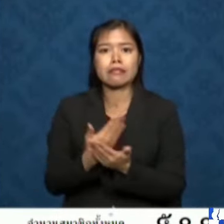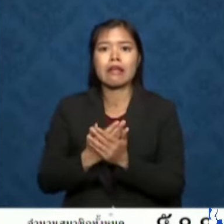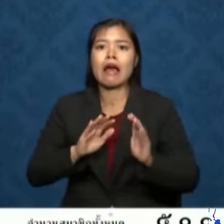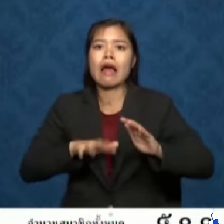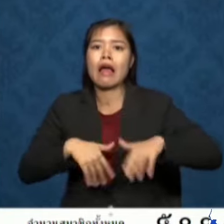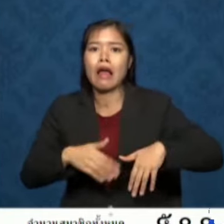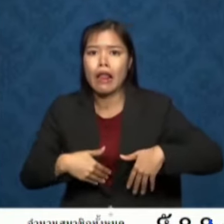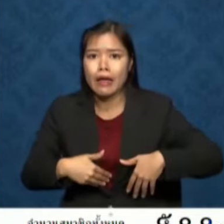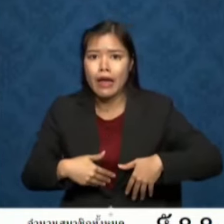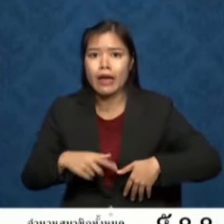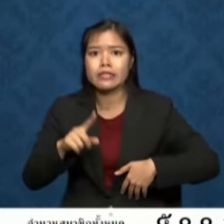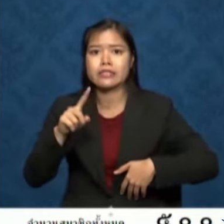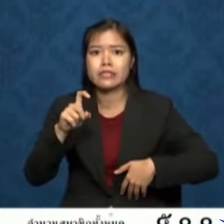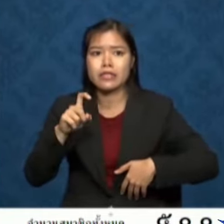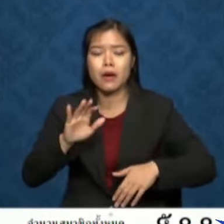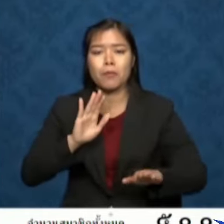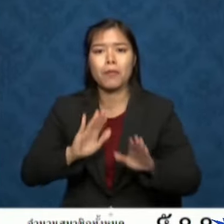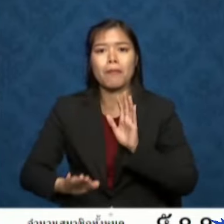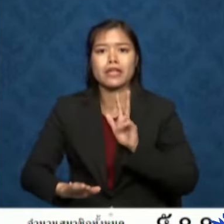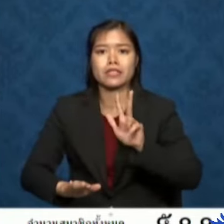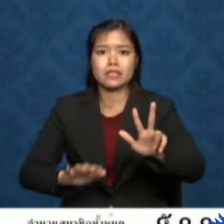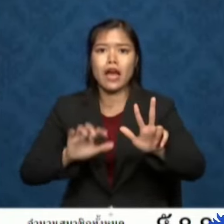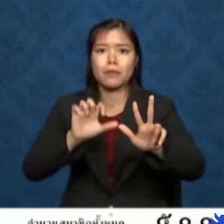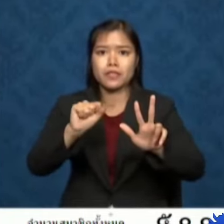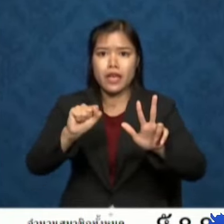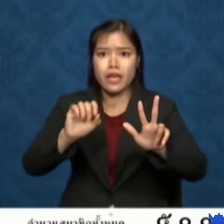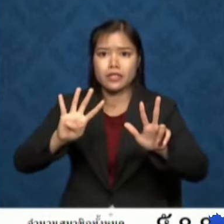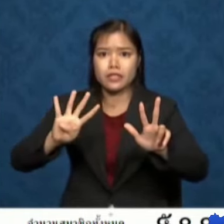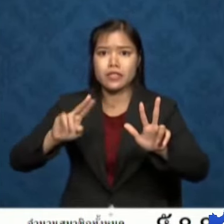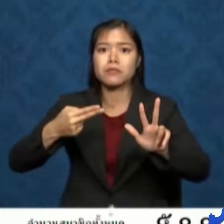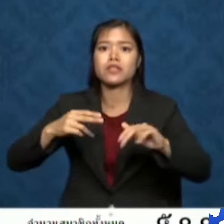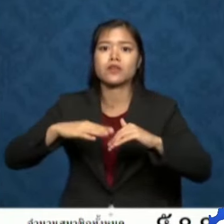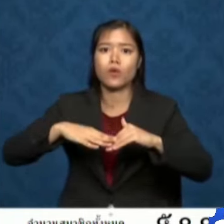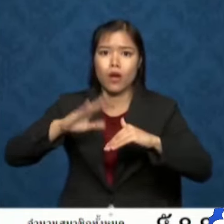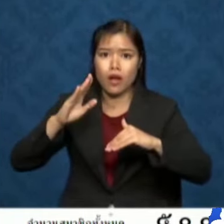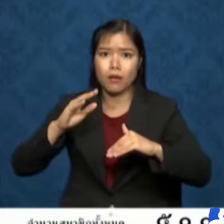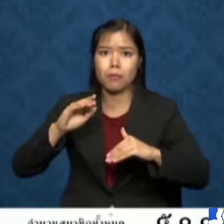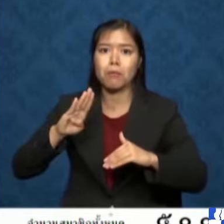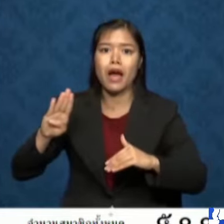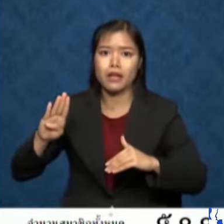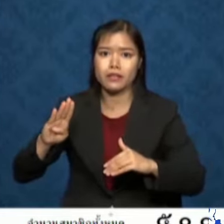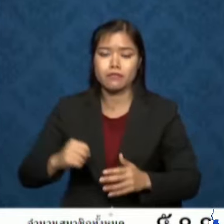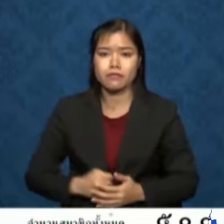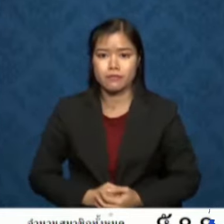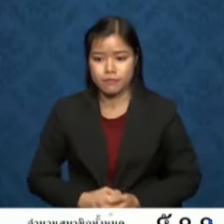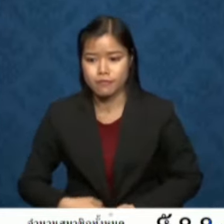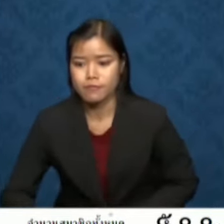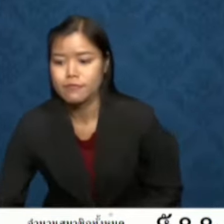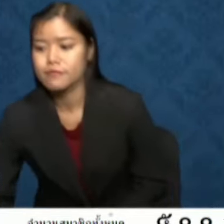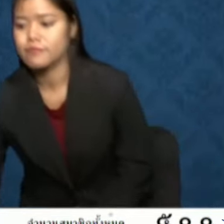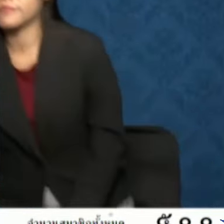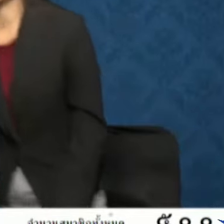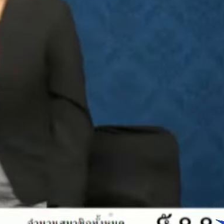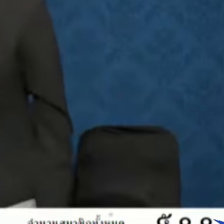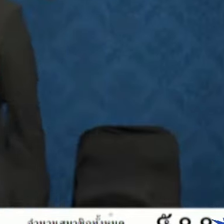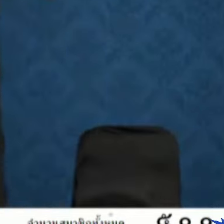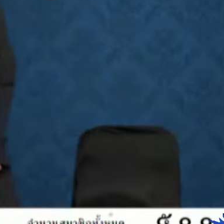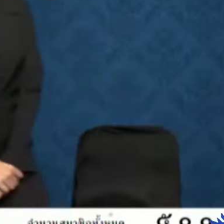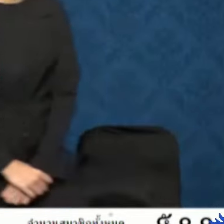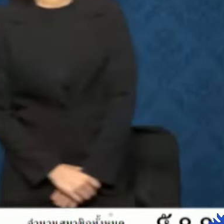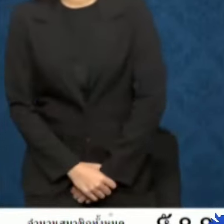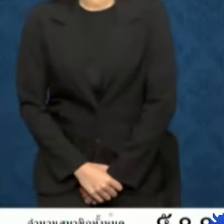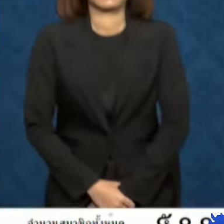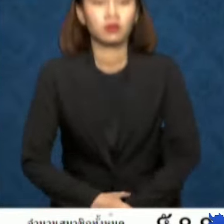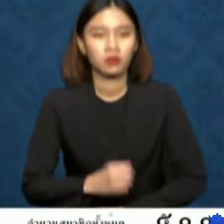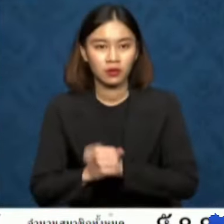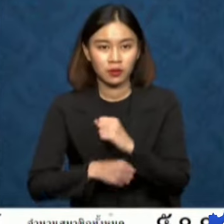เฉลี่ยแล้ว 30,000 34 2422บาทปี66ครับท่านประธานมีใบแดงอยู่ 57,000